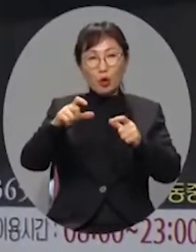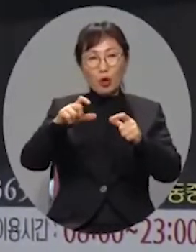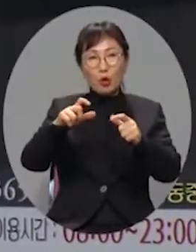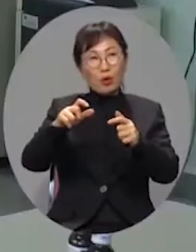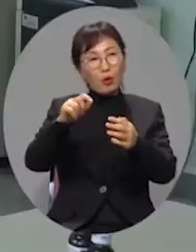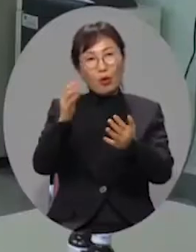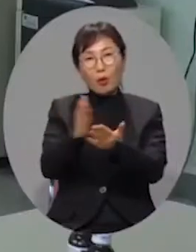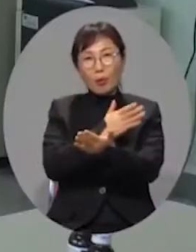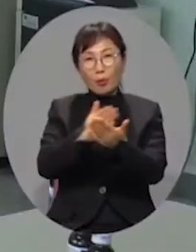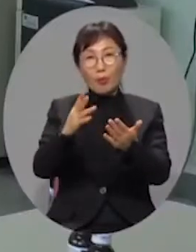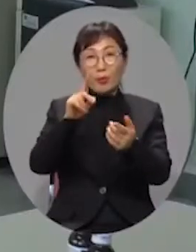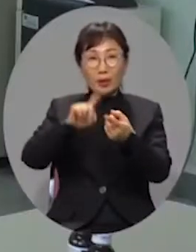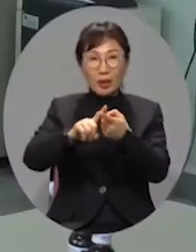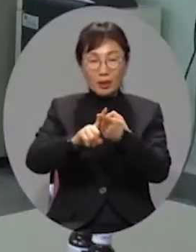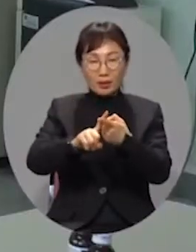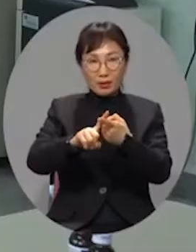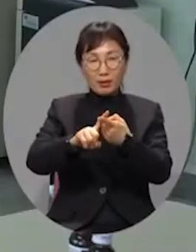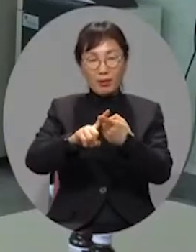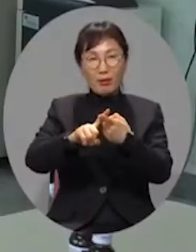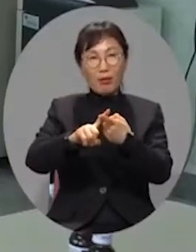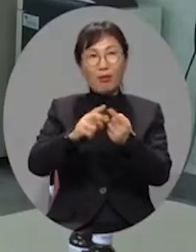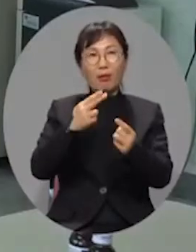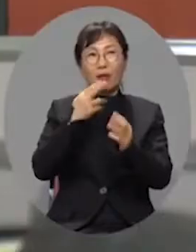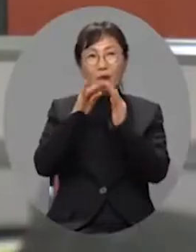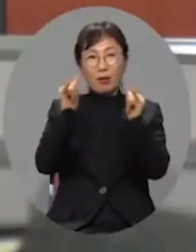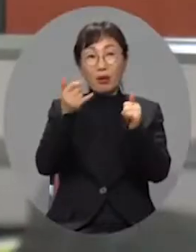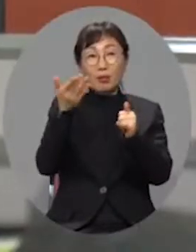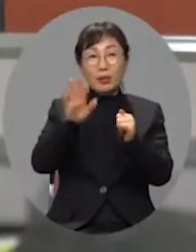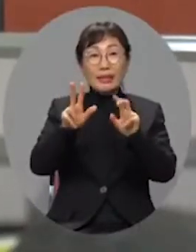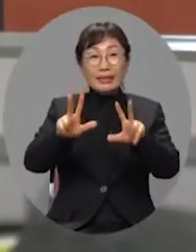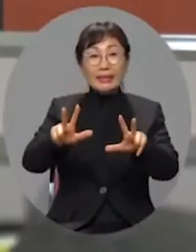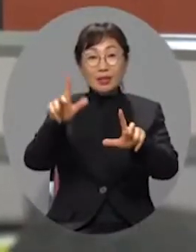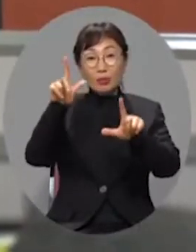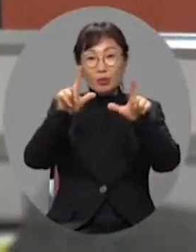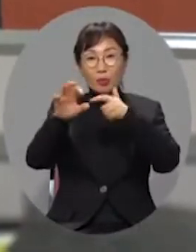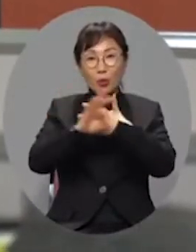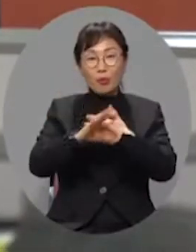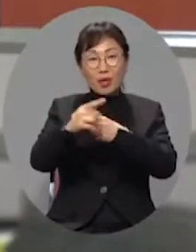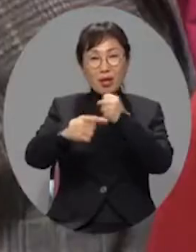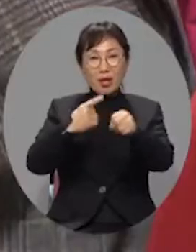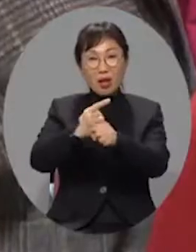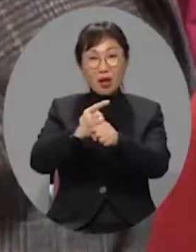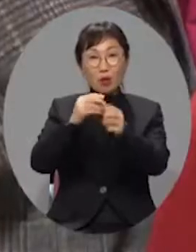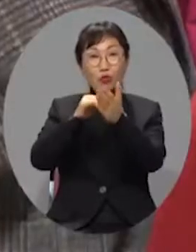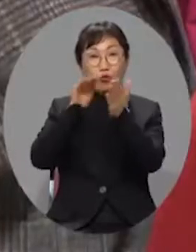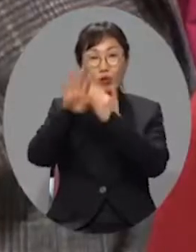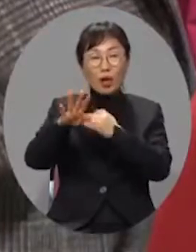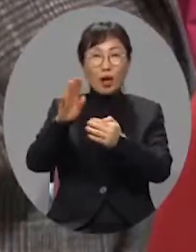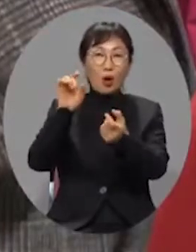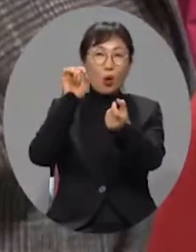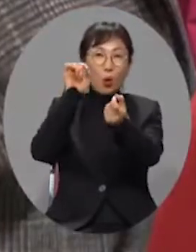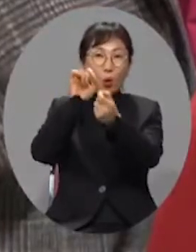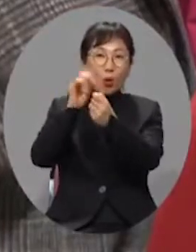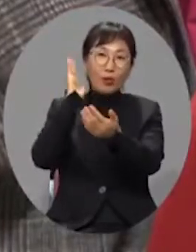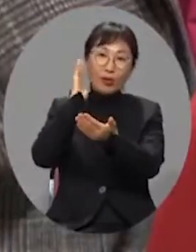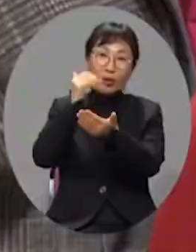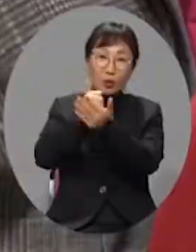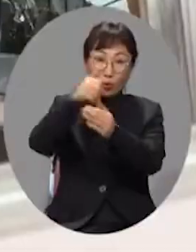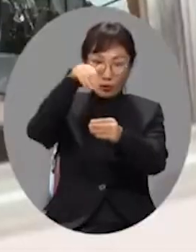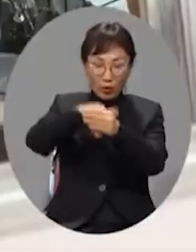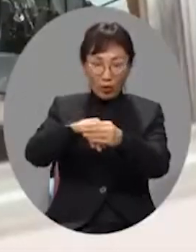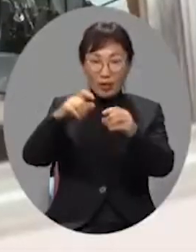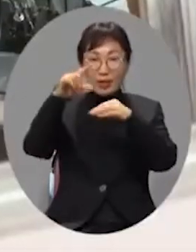처한 상황을 고스란히 반영했습니다. 하지만 현재는 불과 1년여 후에 대통령 선거와 지방선거